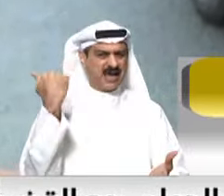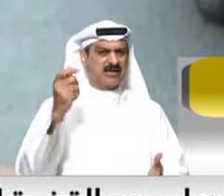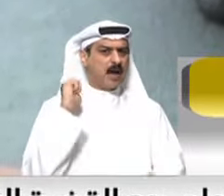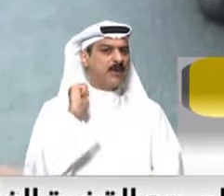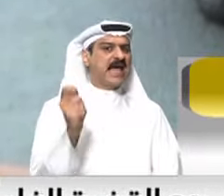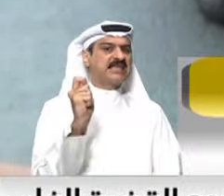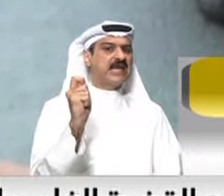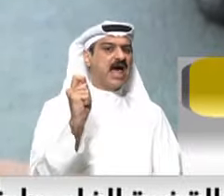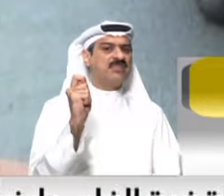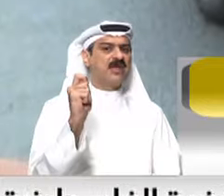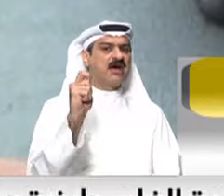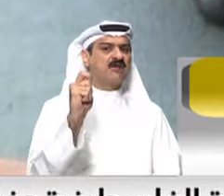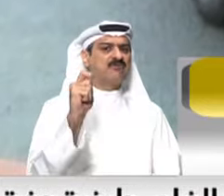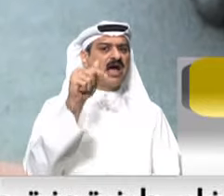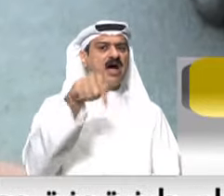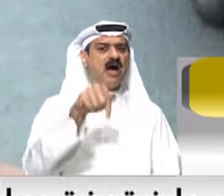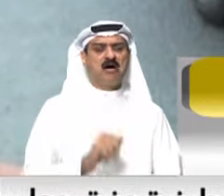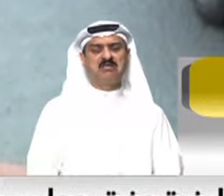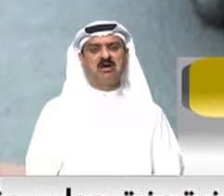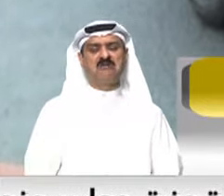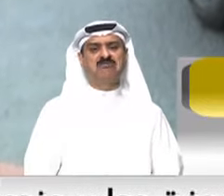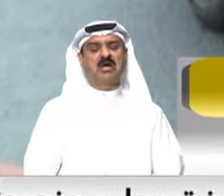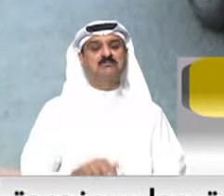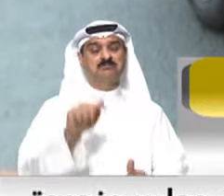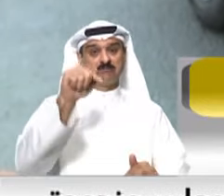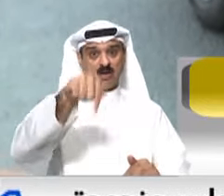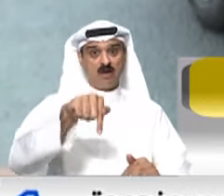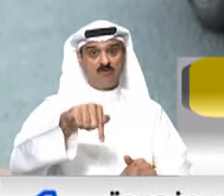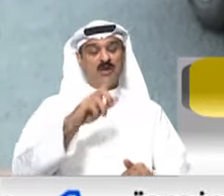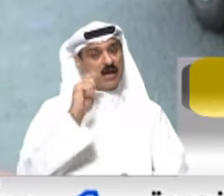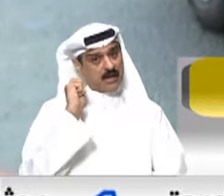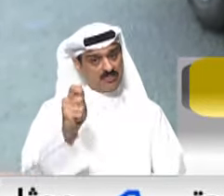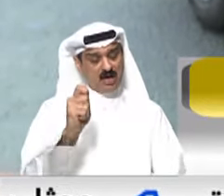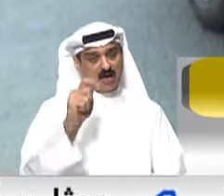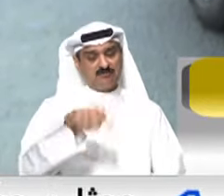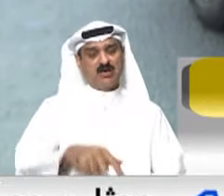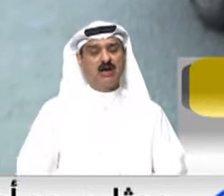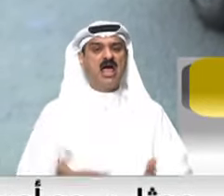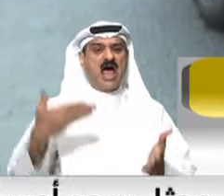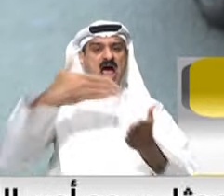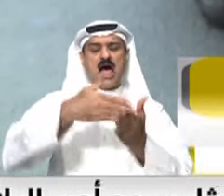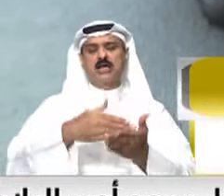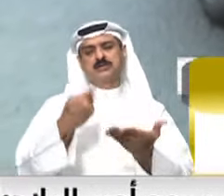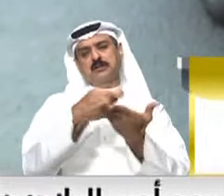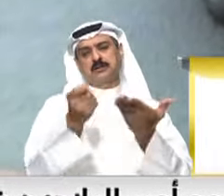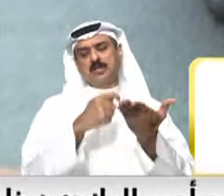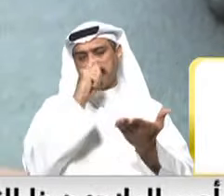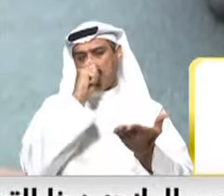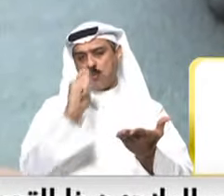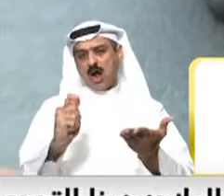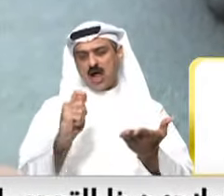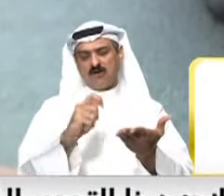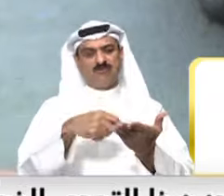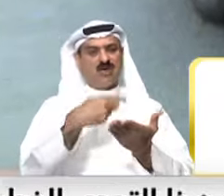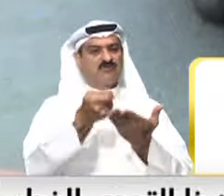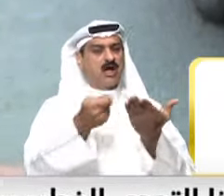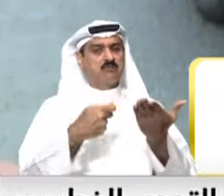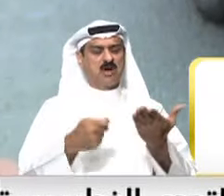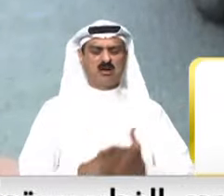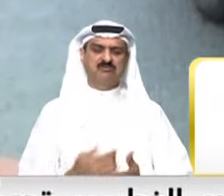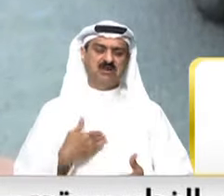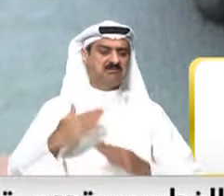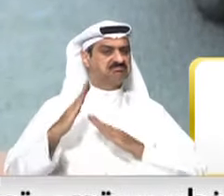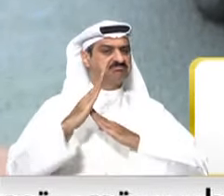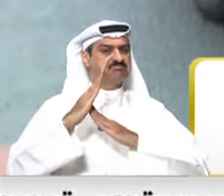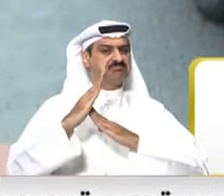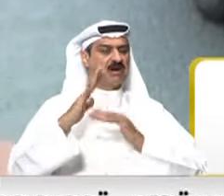ولم يتم إخلاءها من قبل ملاك العقارات، ومن ثم تم تحرير لها محاضر وللأسف الشديد لم